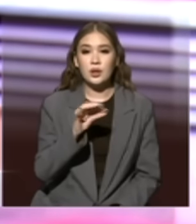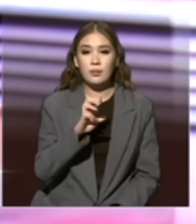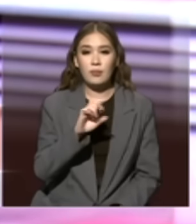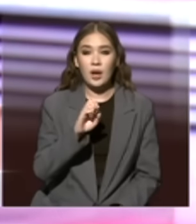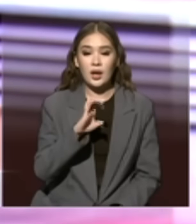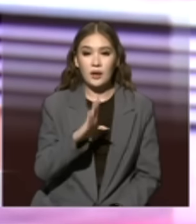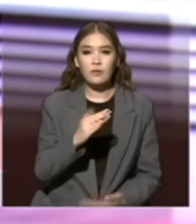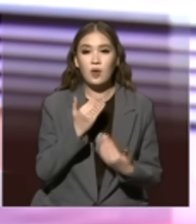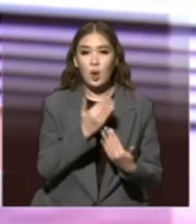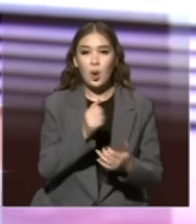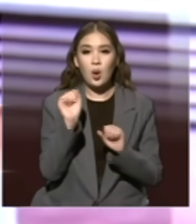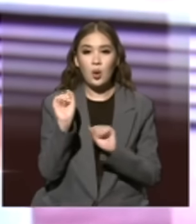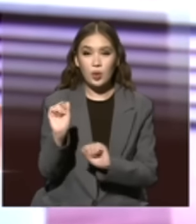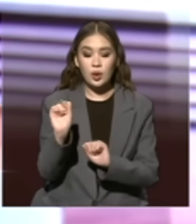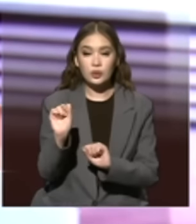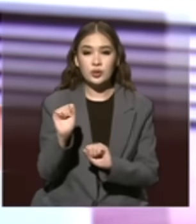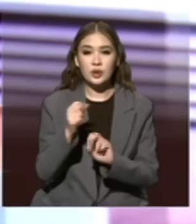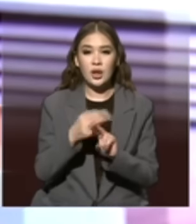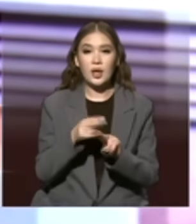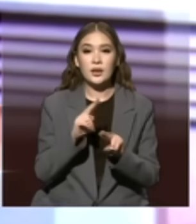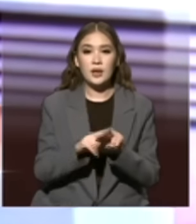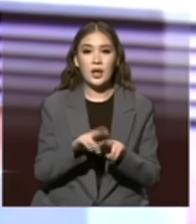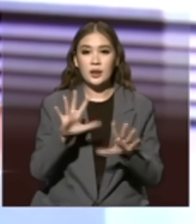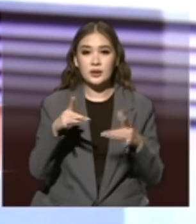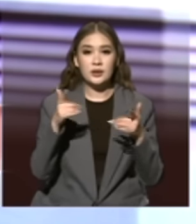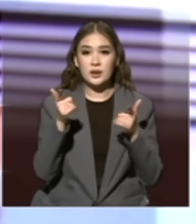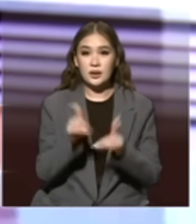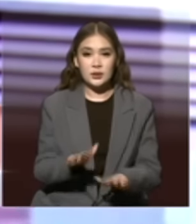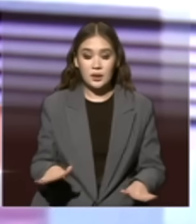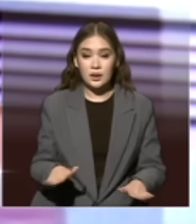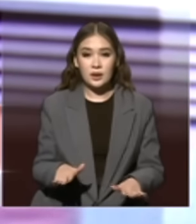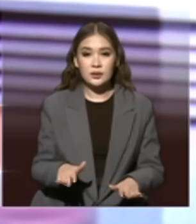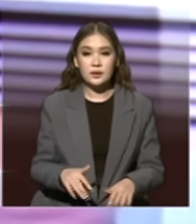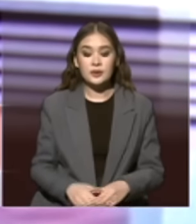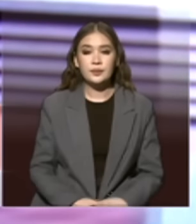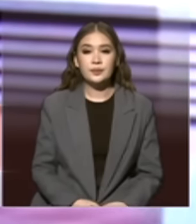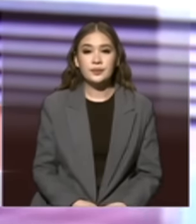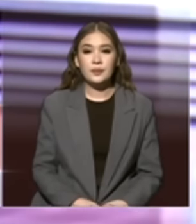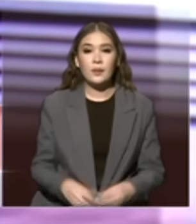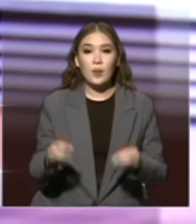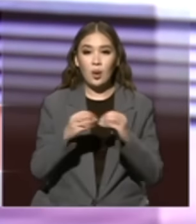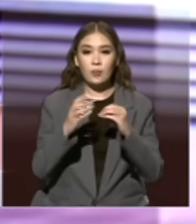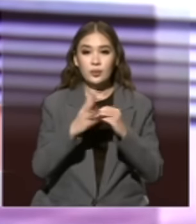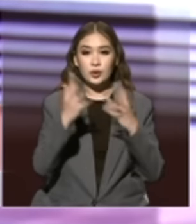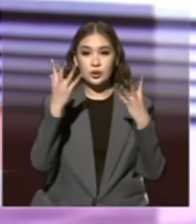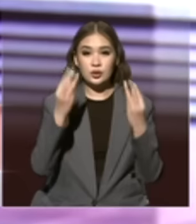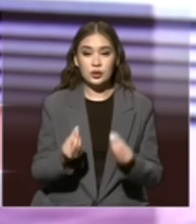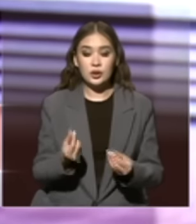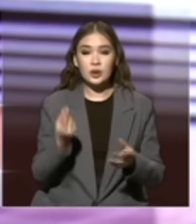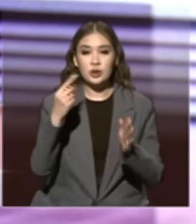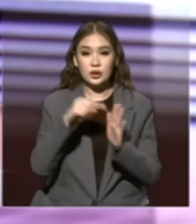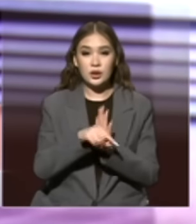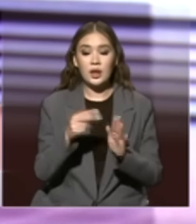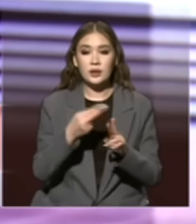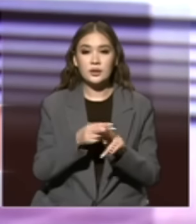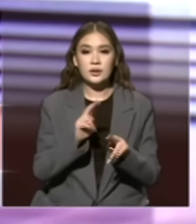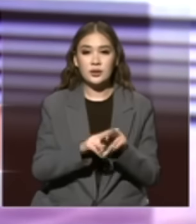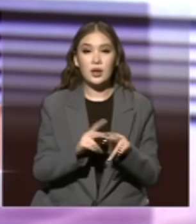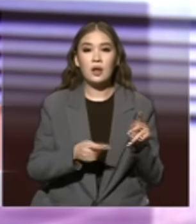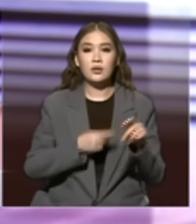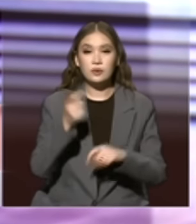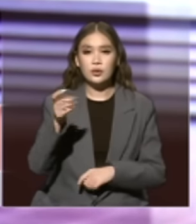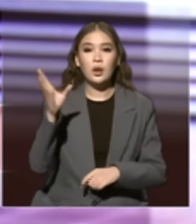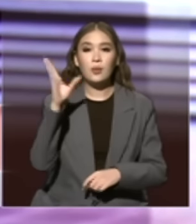Бешімбаевтың қорғаушылары егер осы үкіммен келіспеген жағдайда, сол 15 күннің ішінде осы үкімге шағым